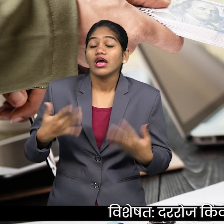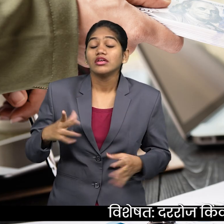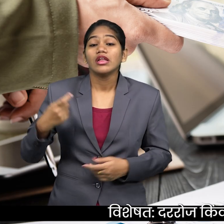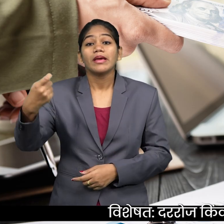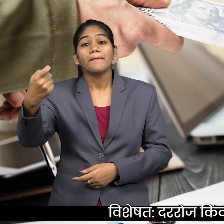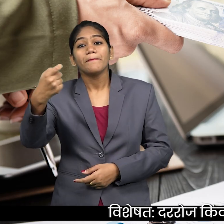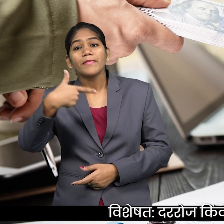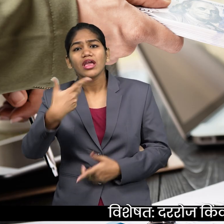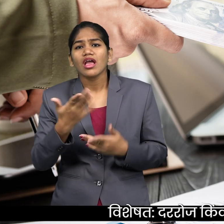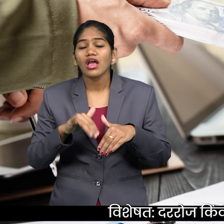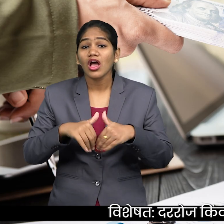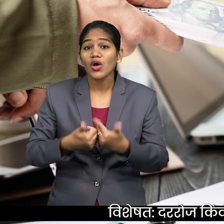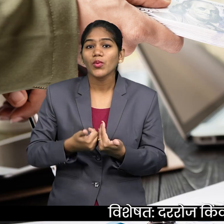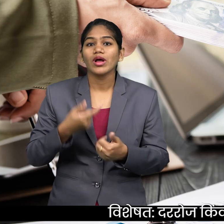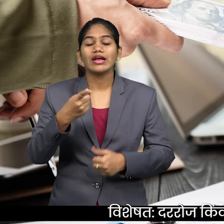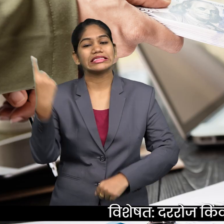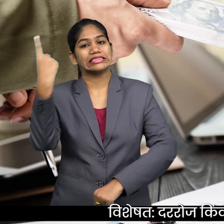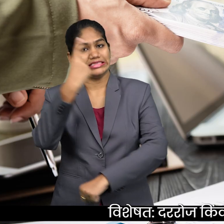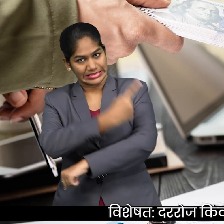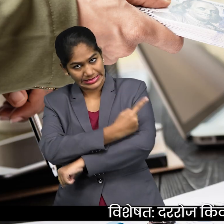दिले जाते.